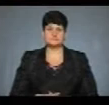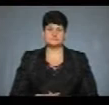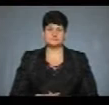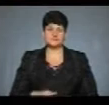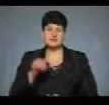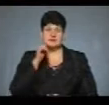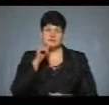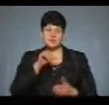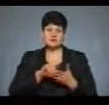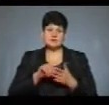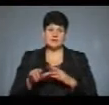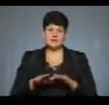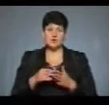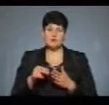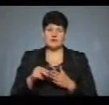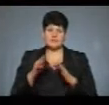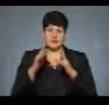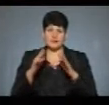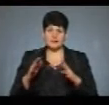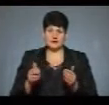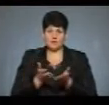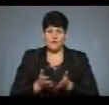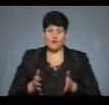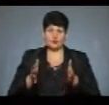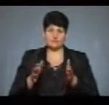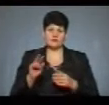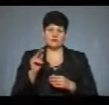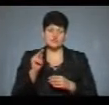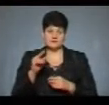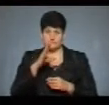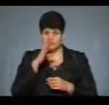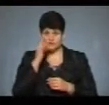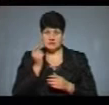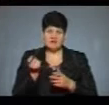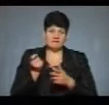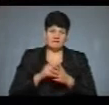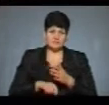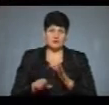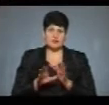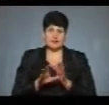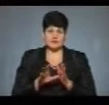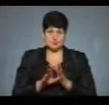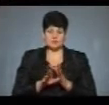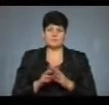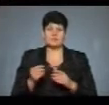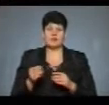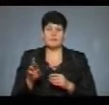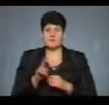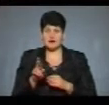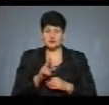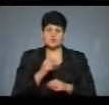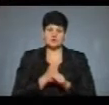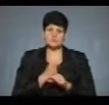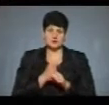Завтра учасники акції купуватимуть ялинку в горщику. В четвер на ніч вимикатимуть електроприлади з розетки. У п'ятницю